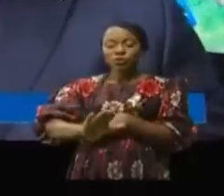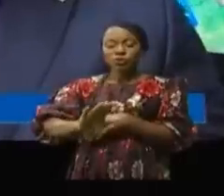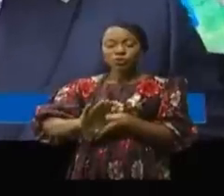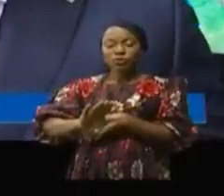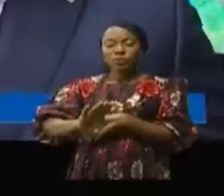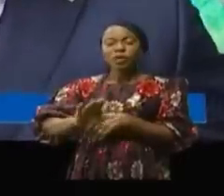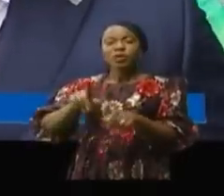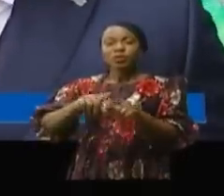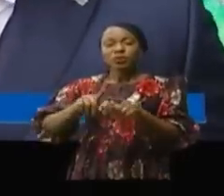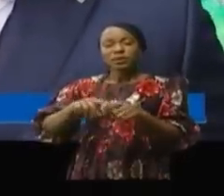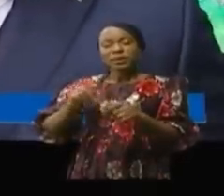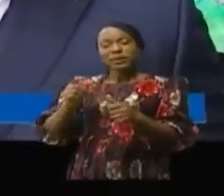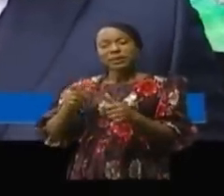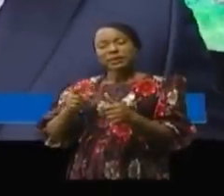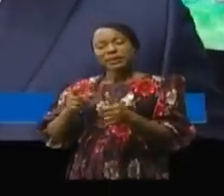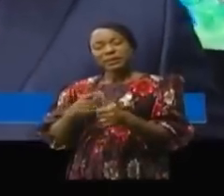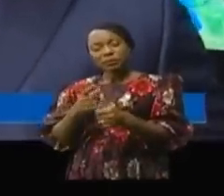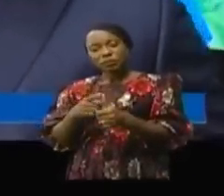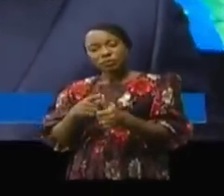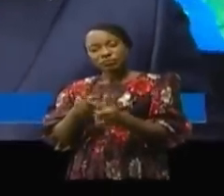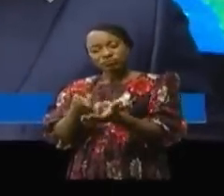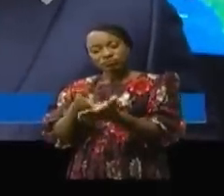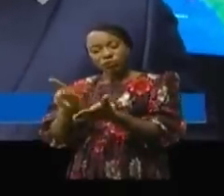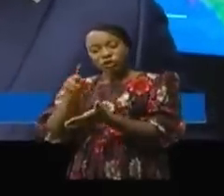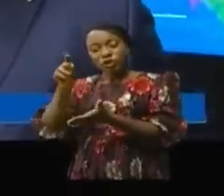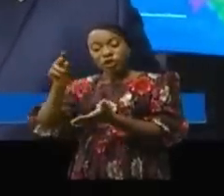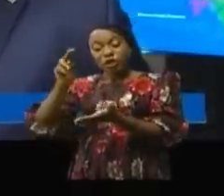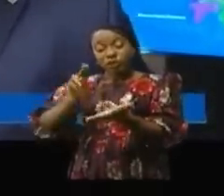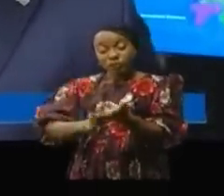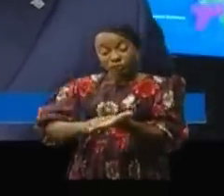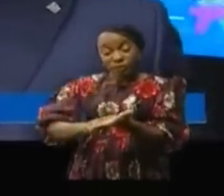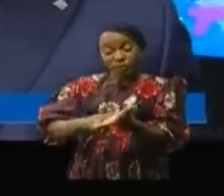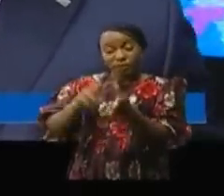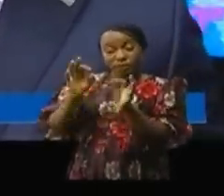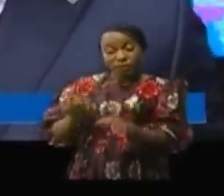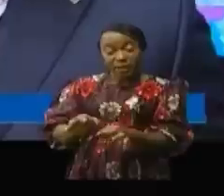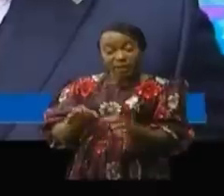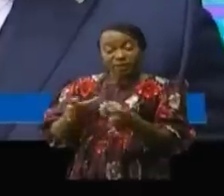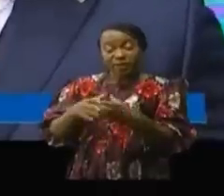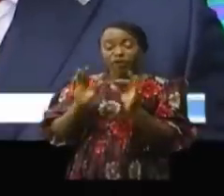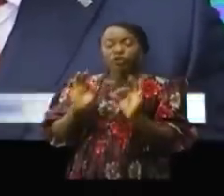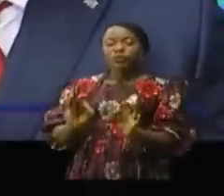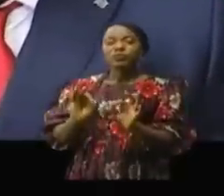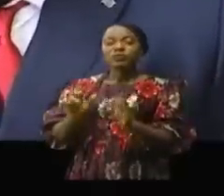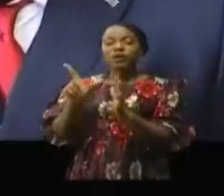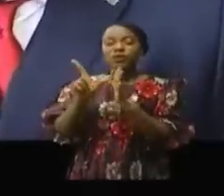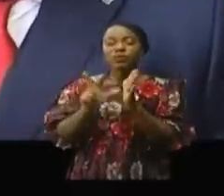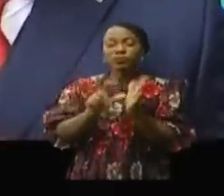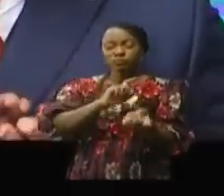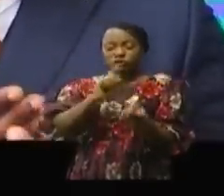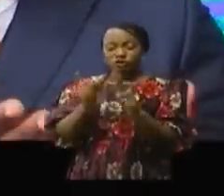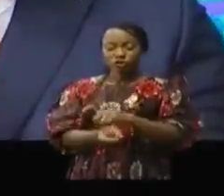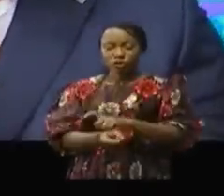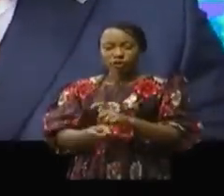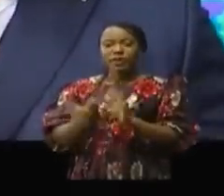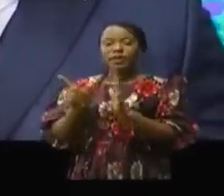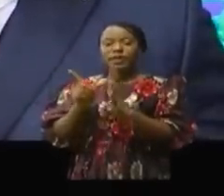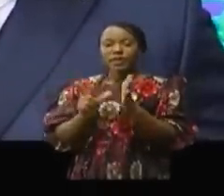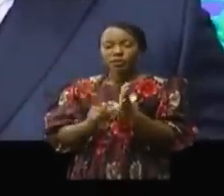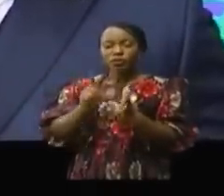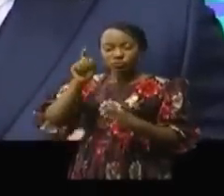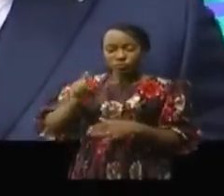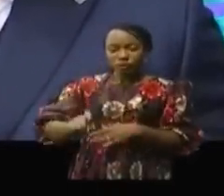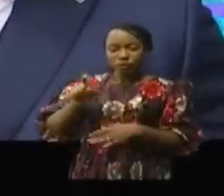étaient octroyés de gré à gré. Avec la nouvelle loi, nous avons levé l'option et la loi nous demande à ce